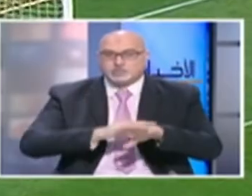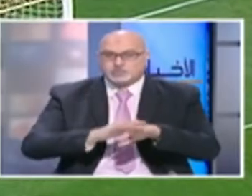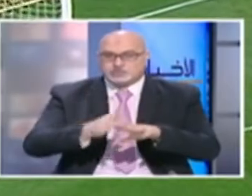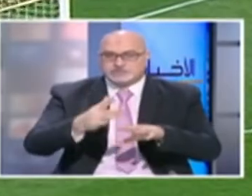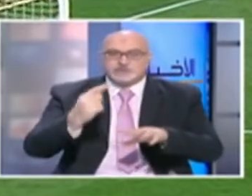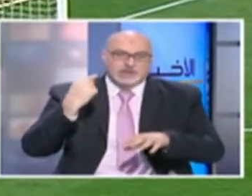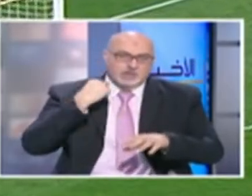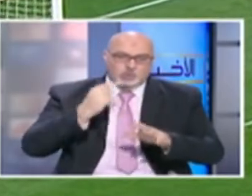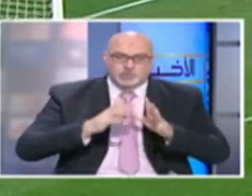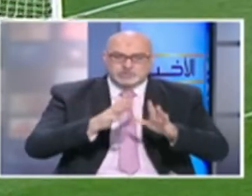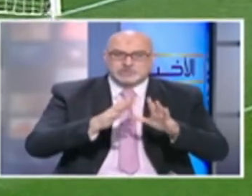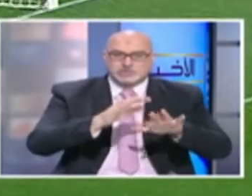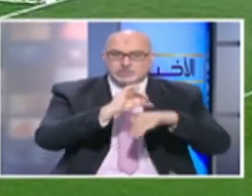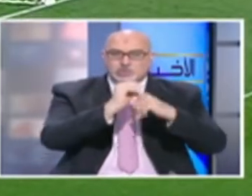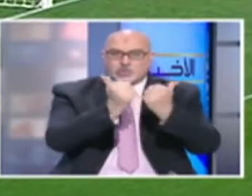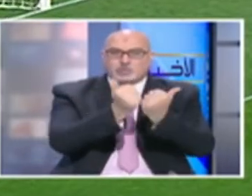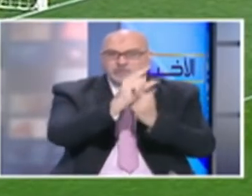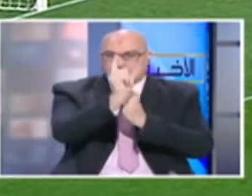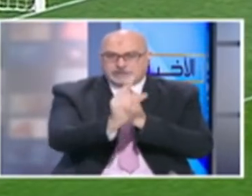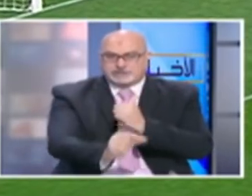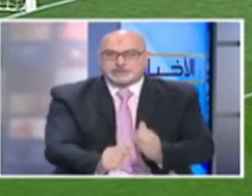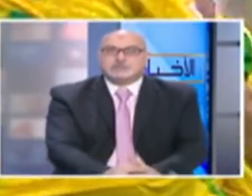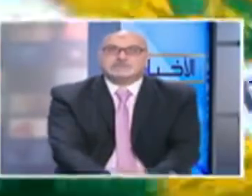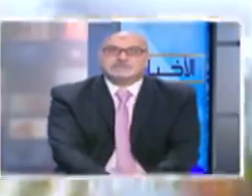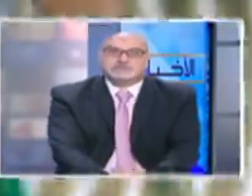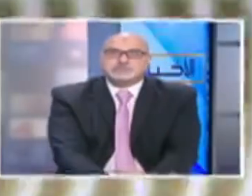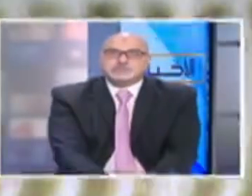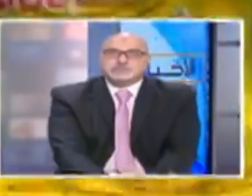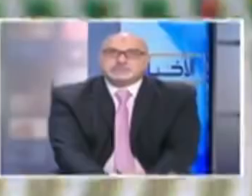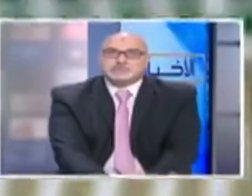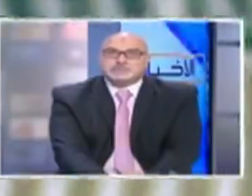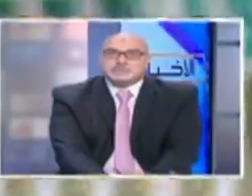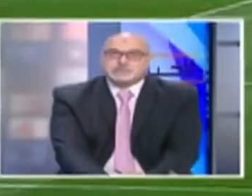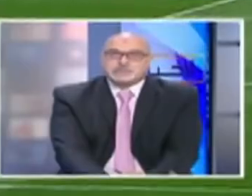التزام الشباب بالمشاركة القارية.